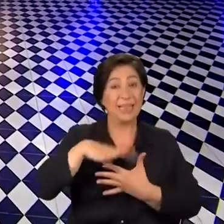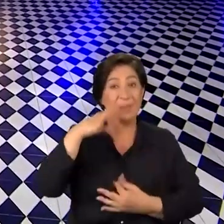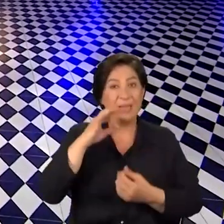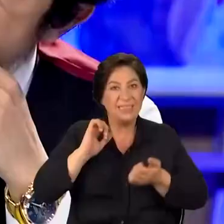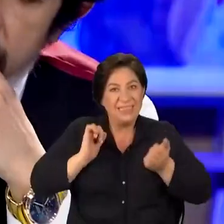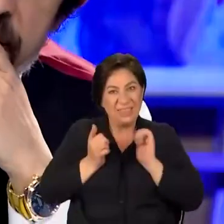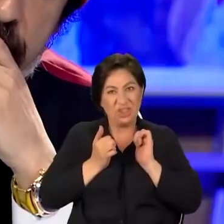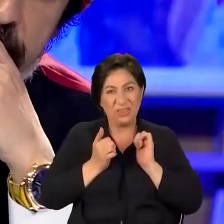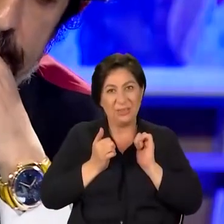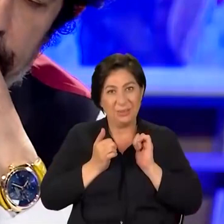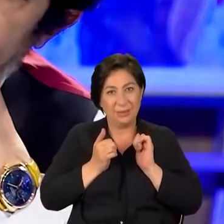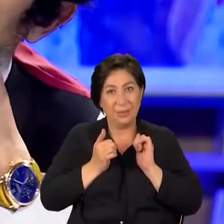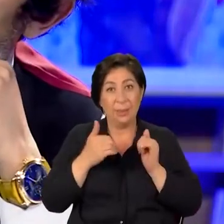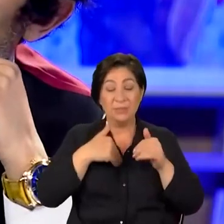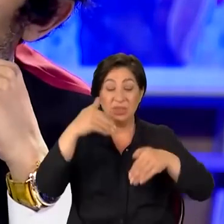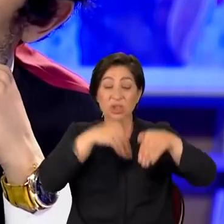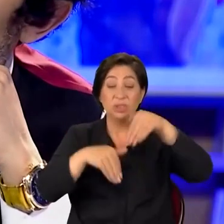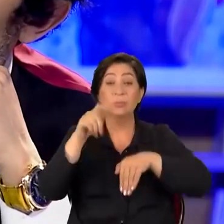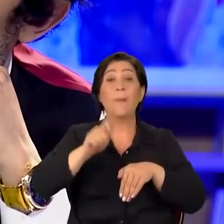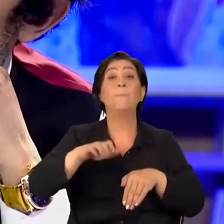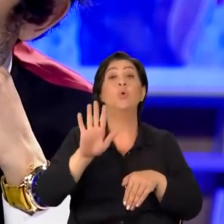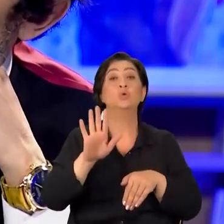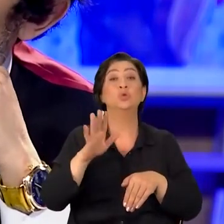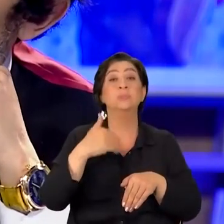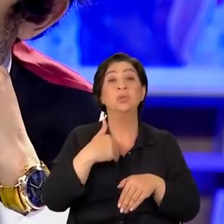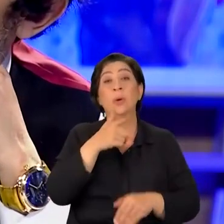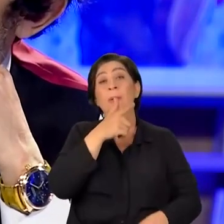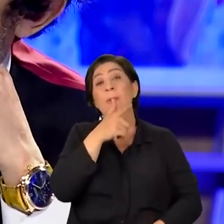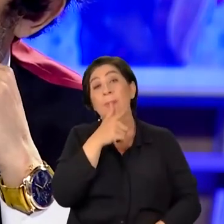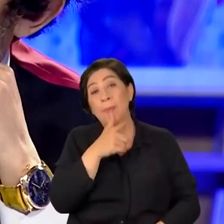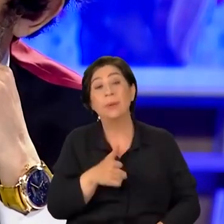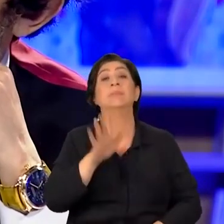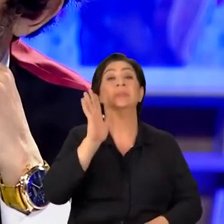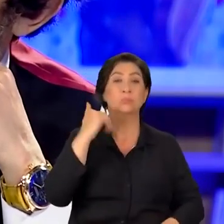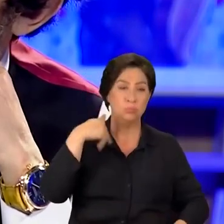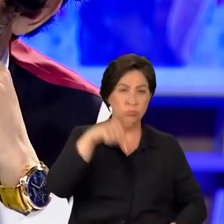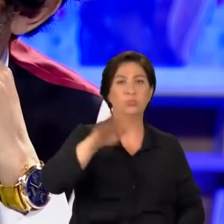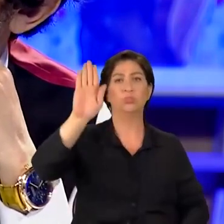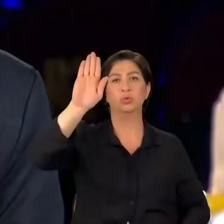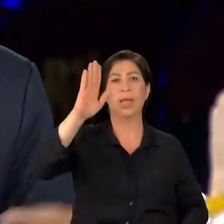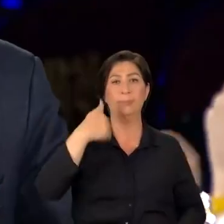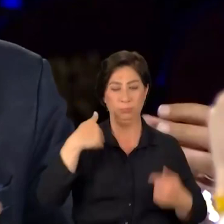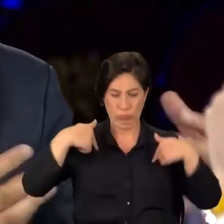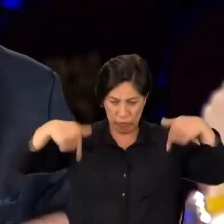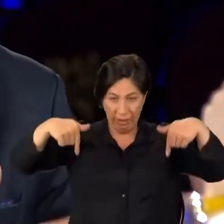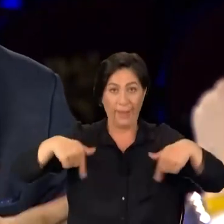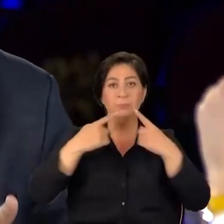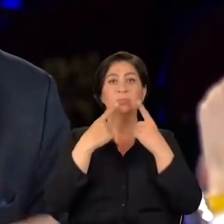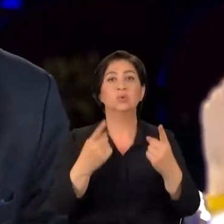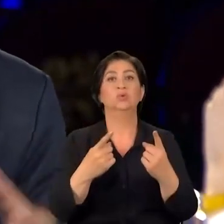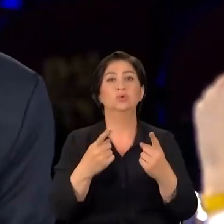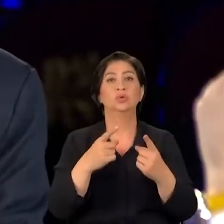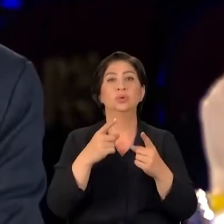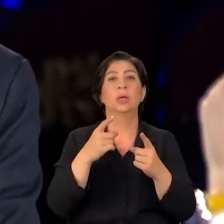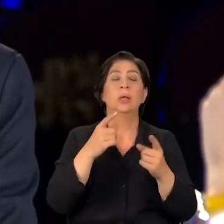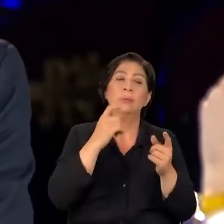sıkıştı. Kimlikler yani biz için, evet. Seçim yapmıyoruz. Biz aslında üşenmeyip sandığa giderek buradayım diyoruz hep beraber. Evet. Sekülerler şu